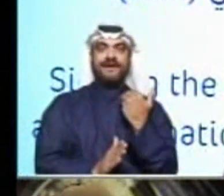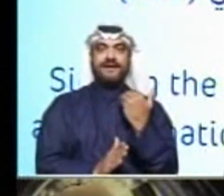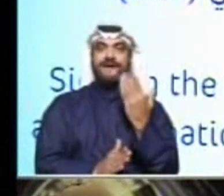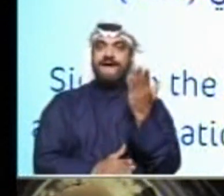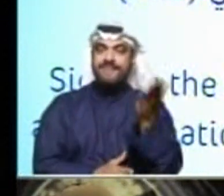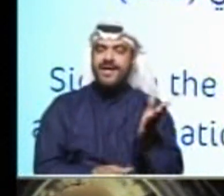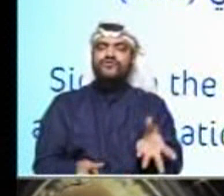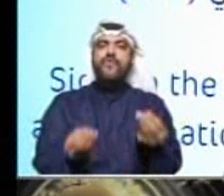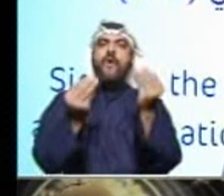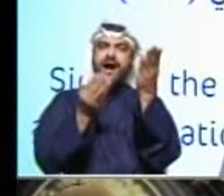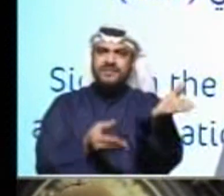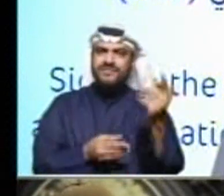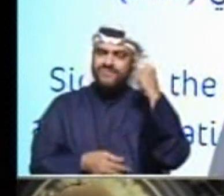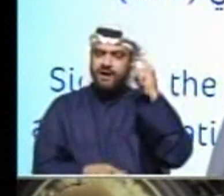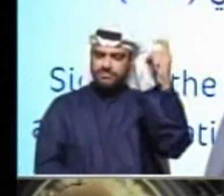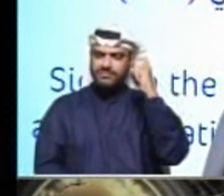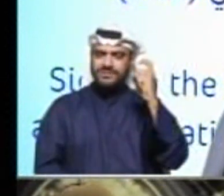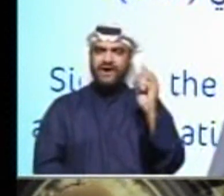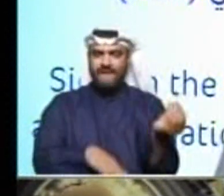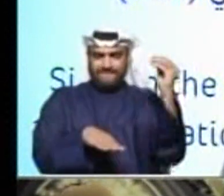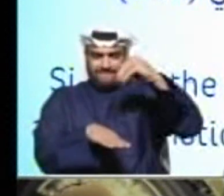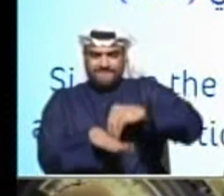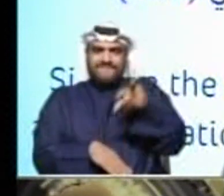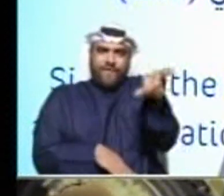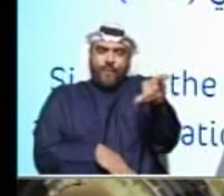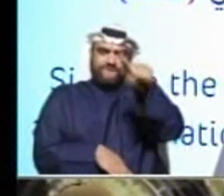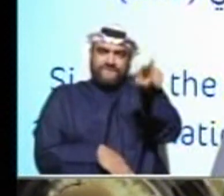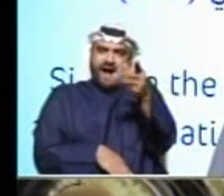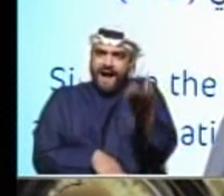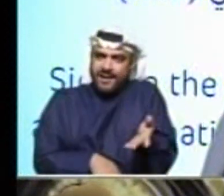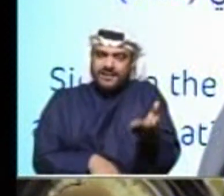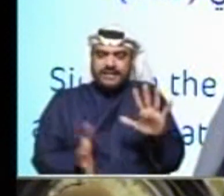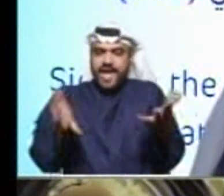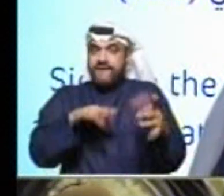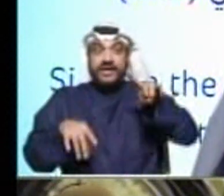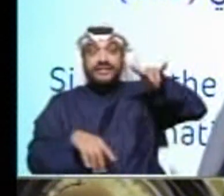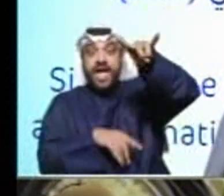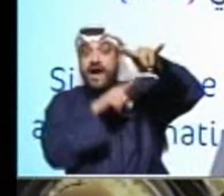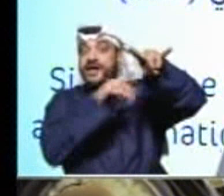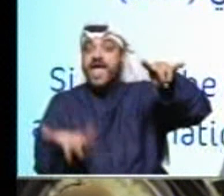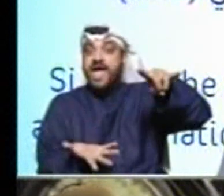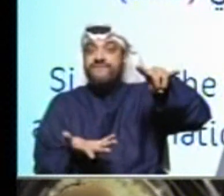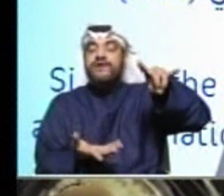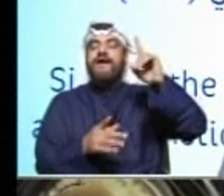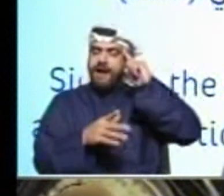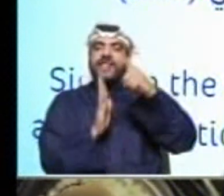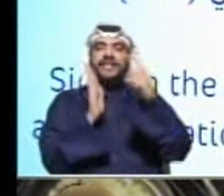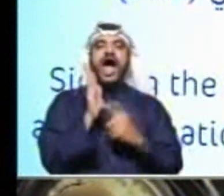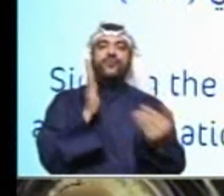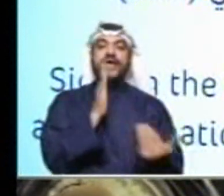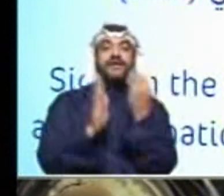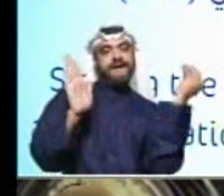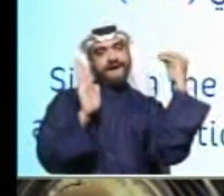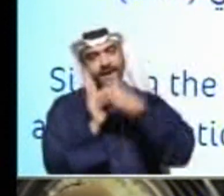تسبب الحقيقة لدولة الكويت وأيضا محل تقدير من الأياتا، كذلك خلال زيارة سعادة رئيس